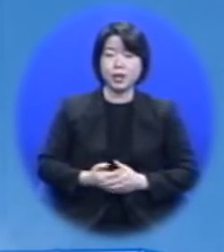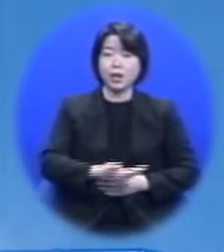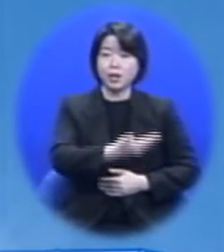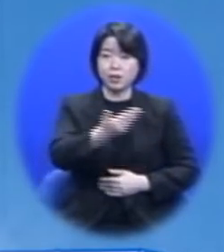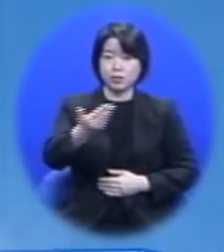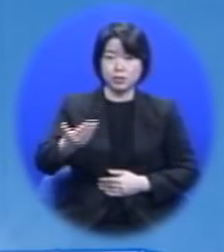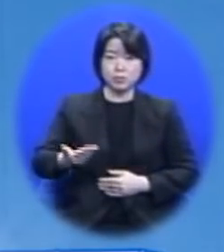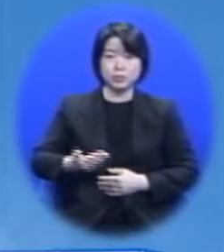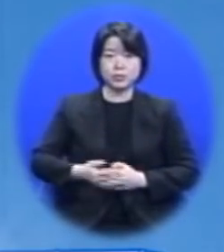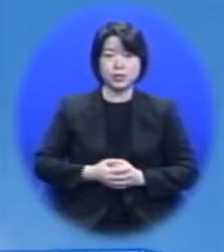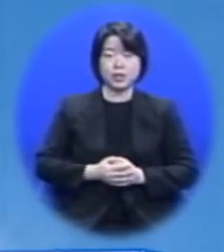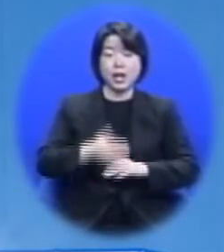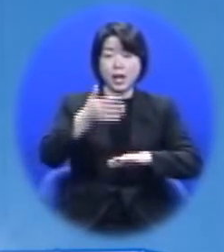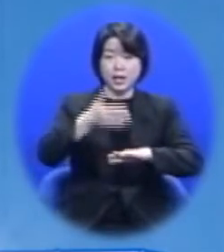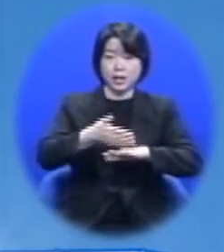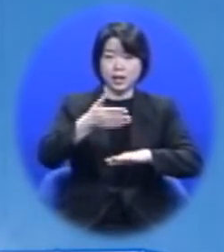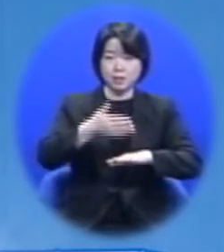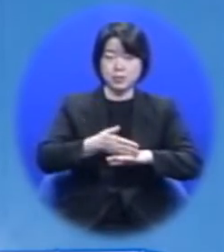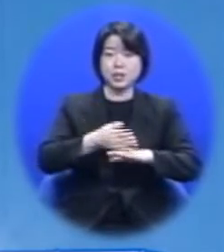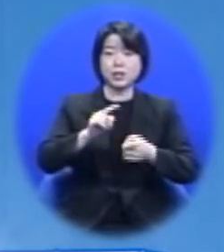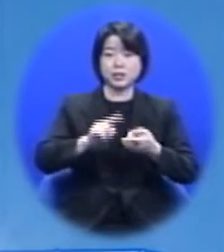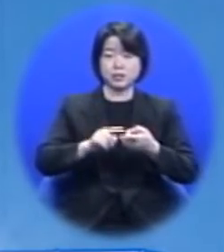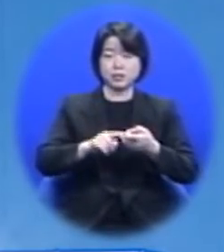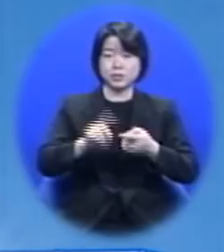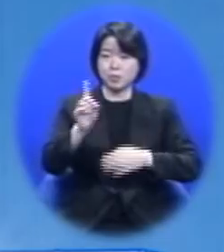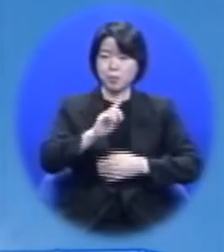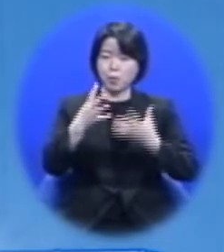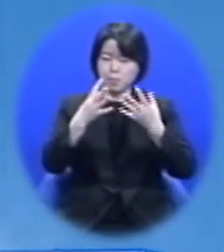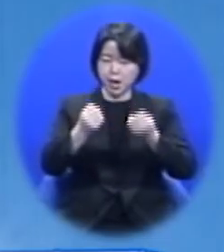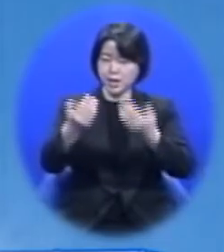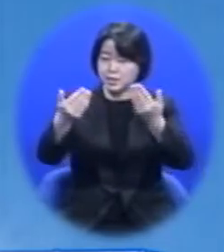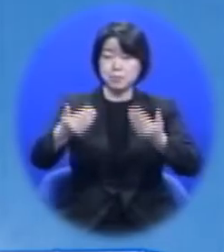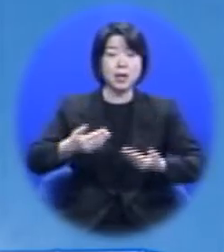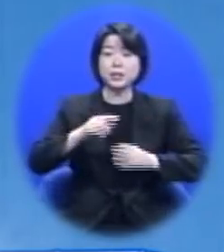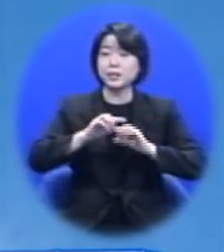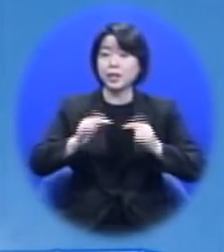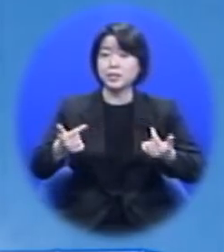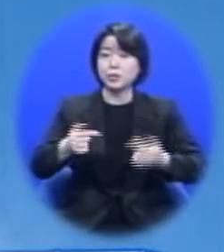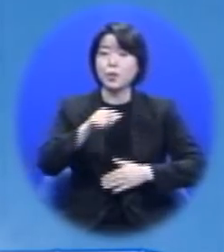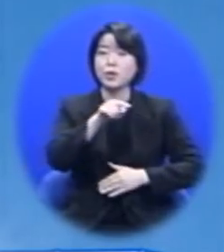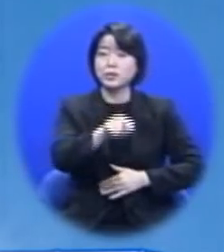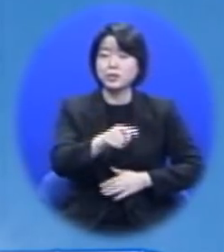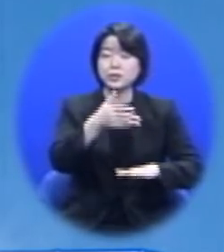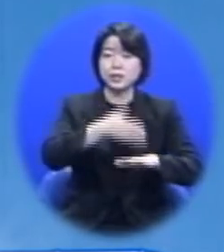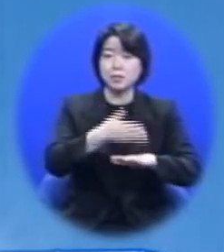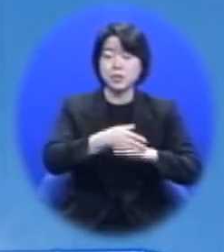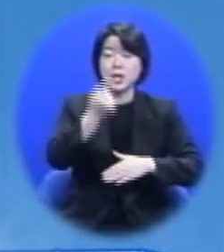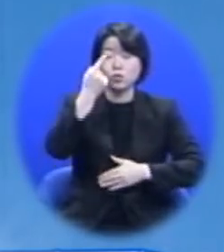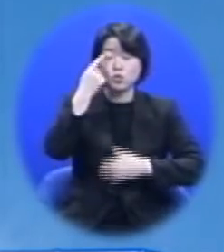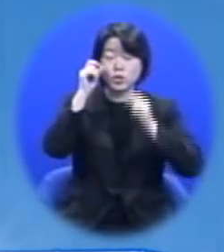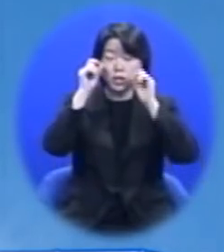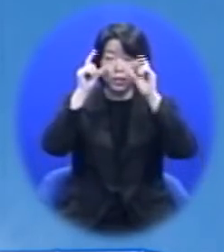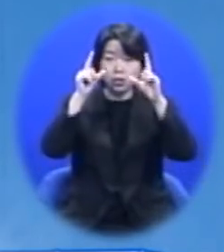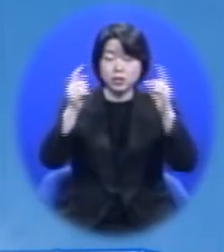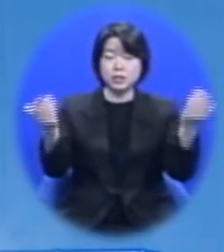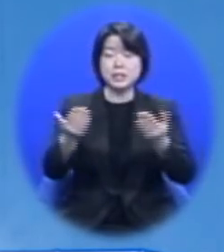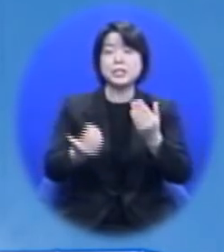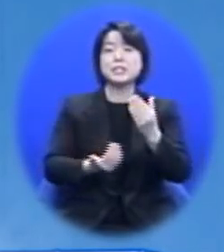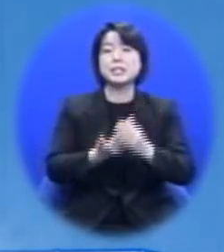여러분, 감사라는 것은 뭘 많이 받은 게 아니고 그 감사에 눈이 뜨이는 사건이 일어난